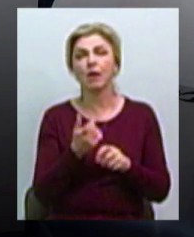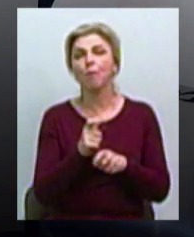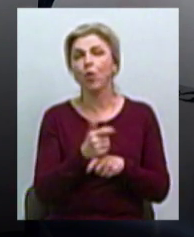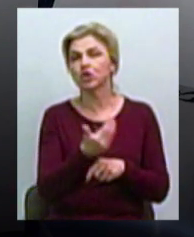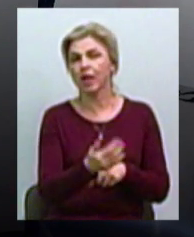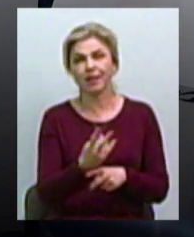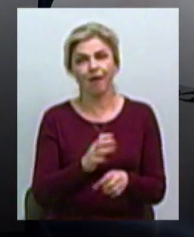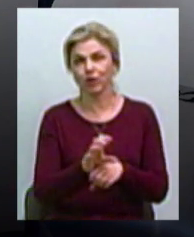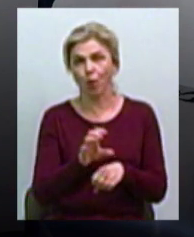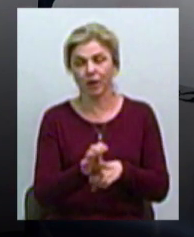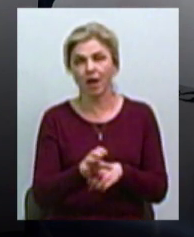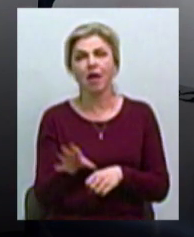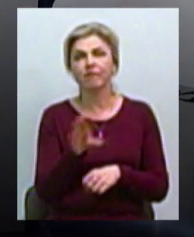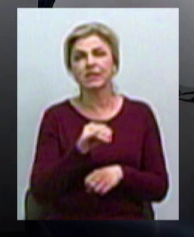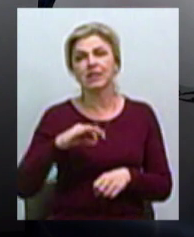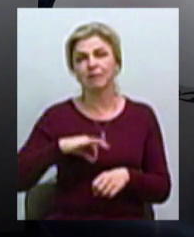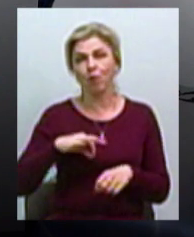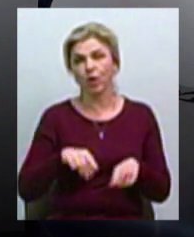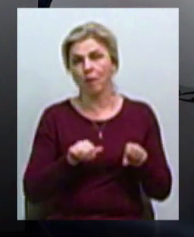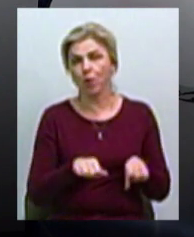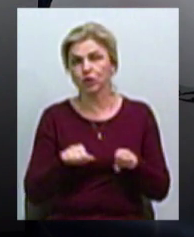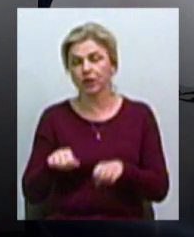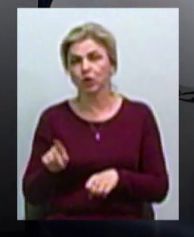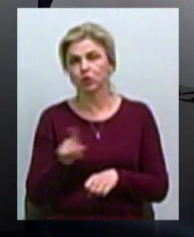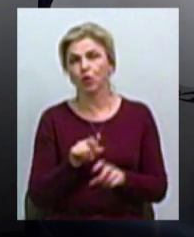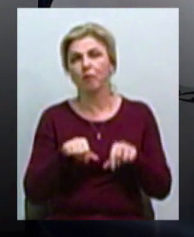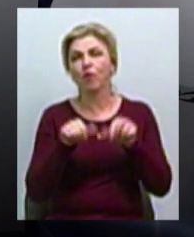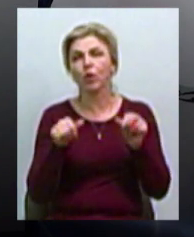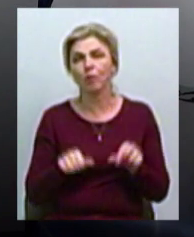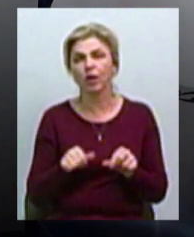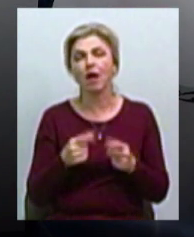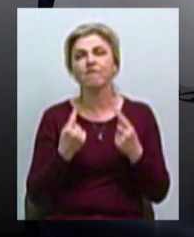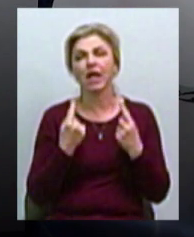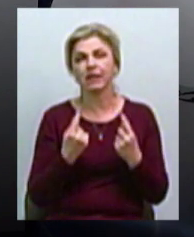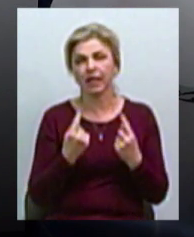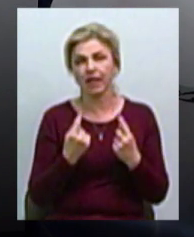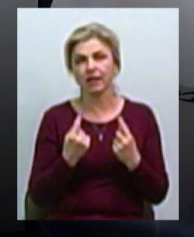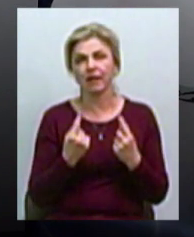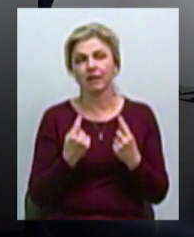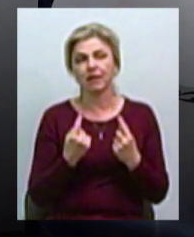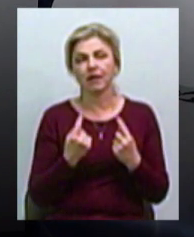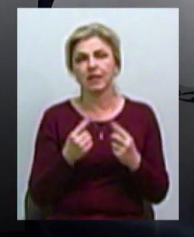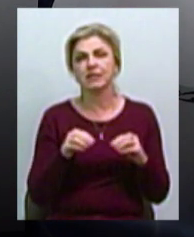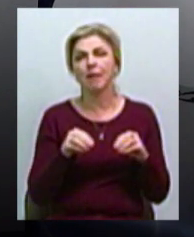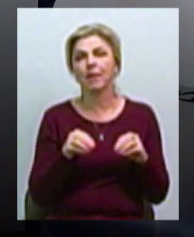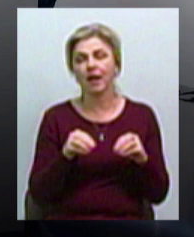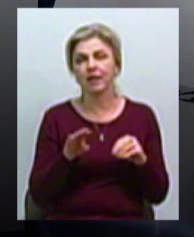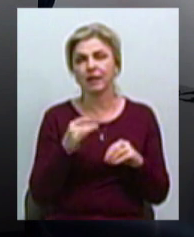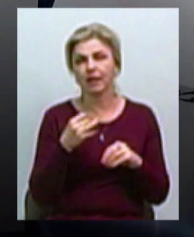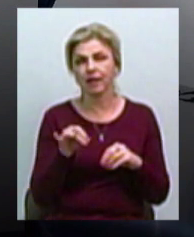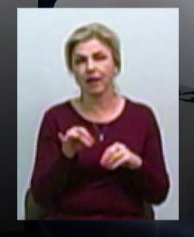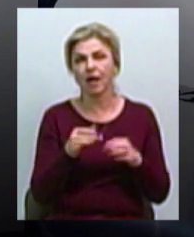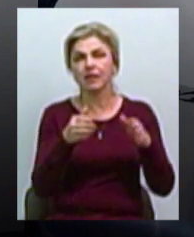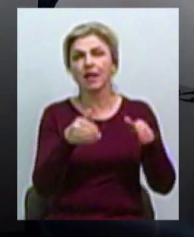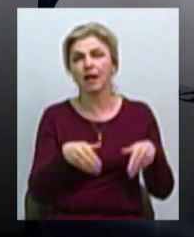вони використовували усі можливості для того, щоб сформувати великі, як колись казали, латифундії, тобто великі земельні такі ділянки